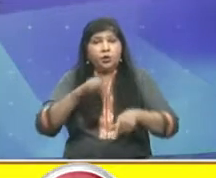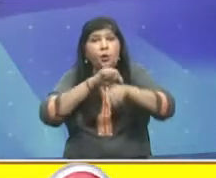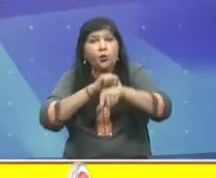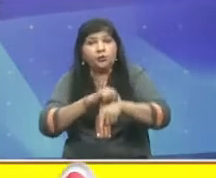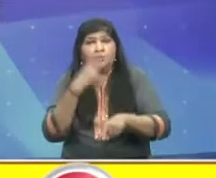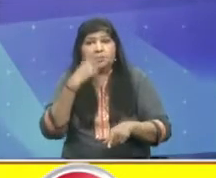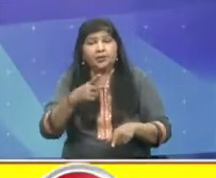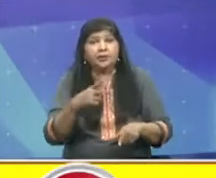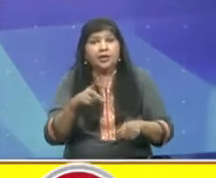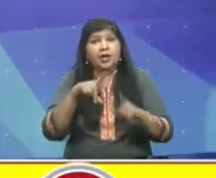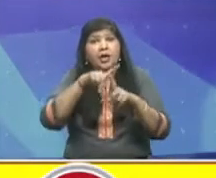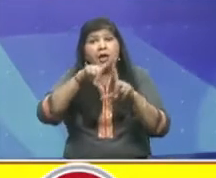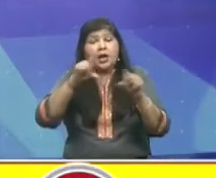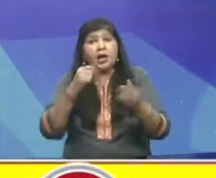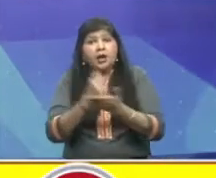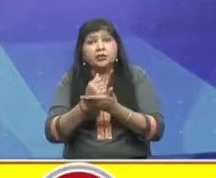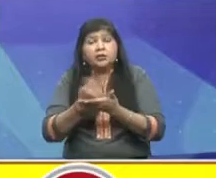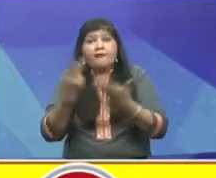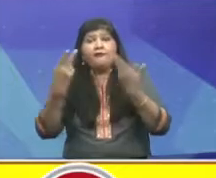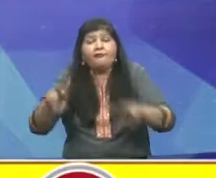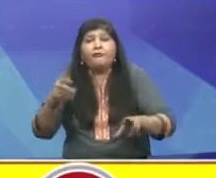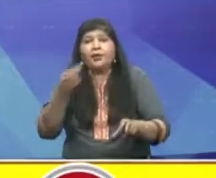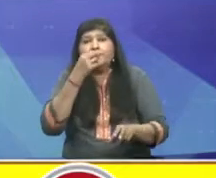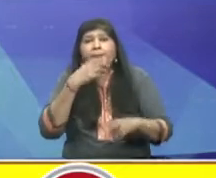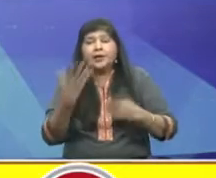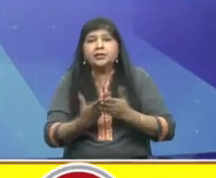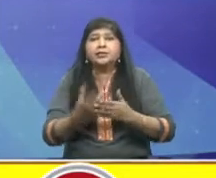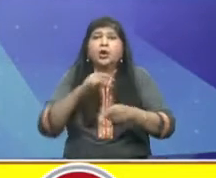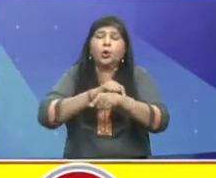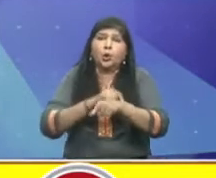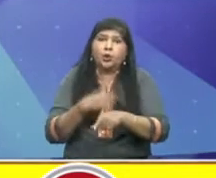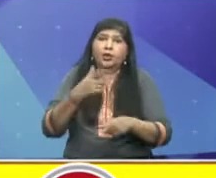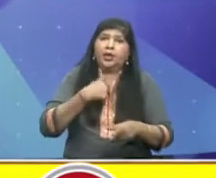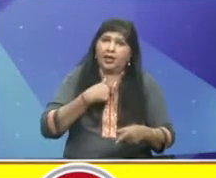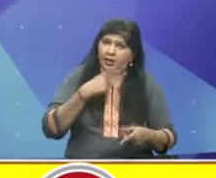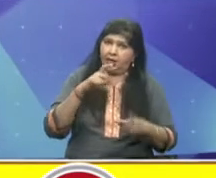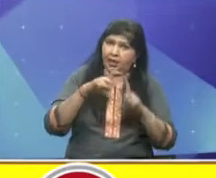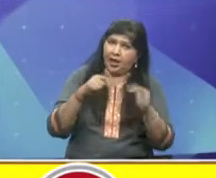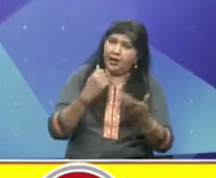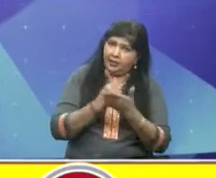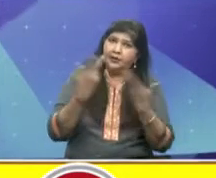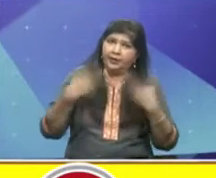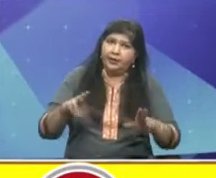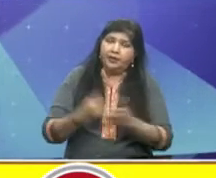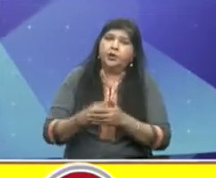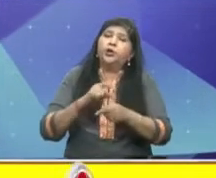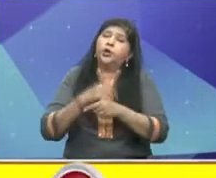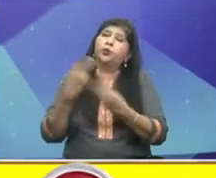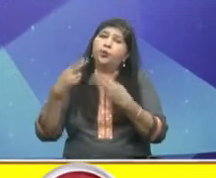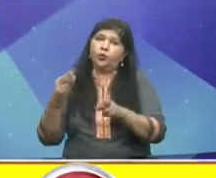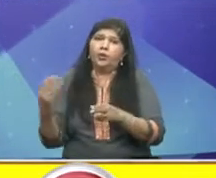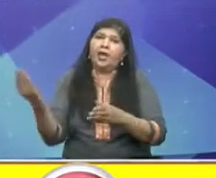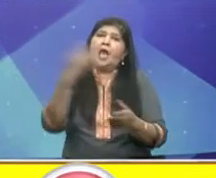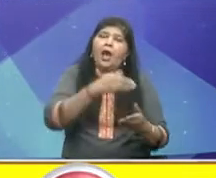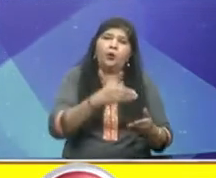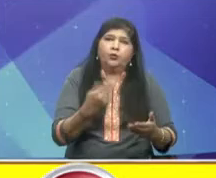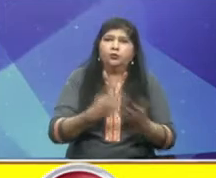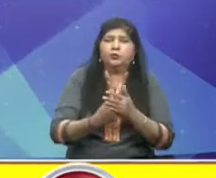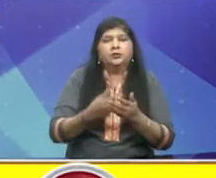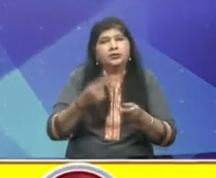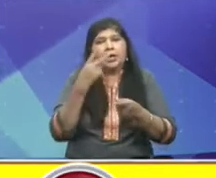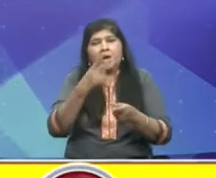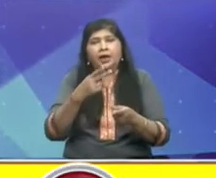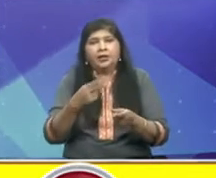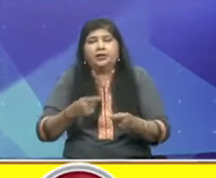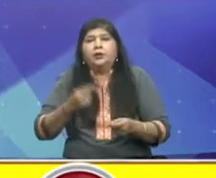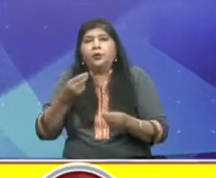देखा कि इस कार्ड से कितना लोगों को सहूलियत मिलती है। जब डॉक्टर से कहता कार्ड मेरे पास है सर, तो डॉक्टर कहता ठीक वो कार्ड लेके आइए, मैं उसी कार्ड